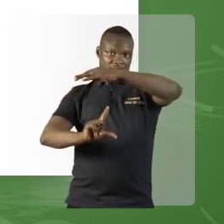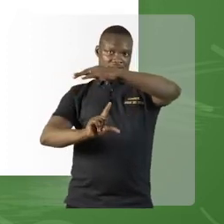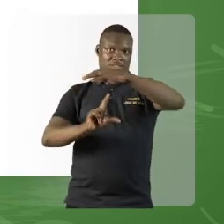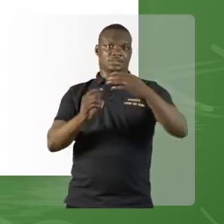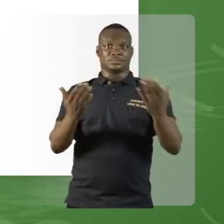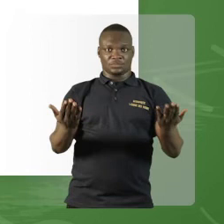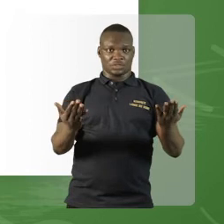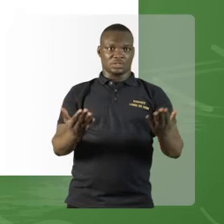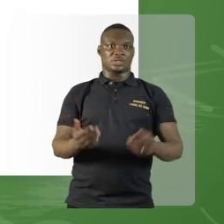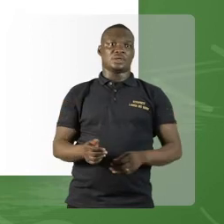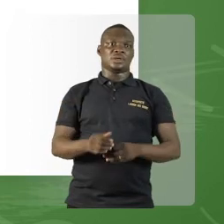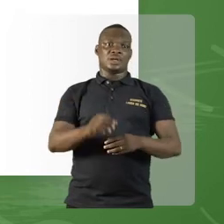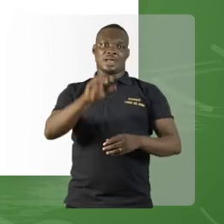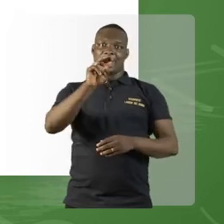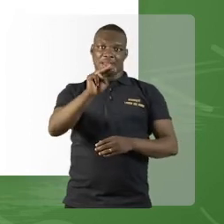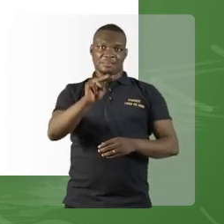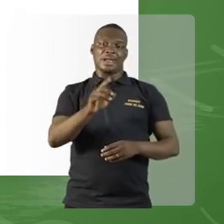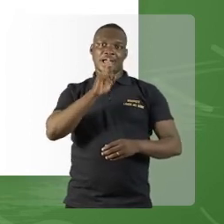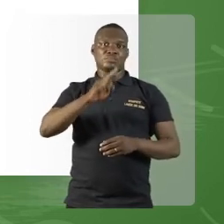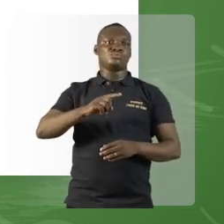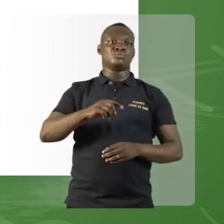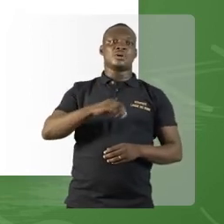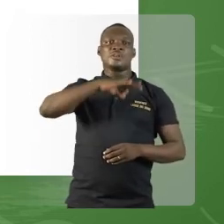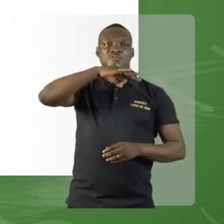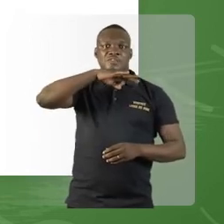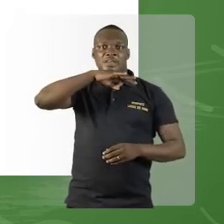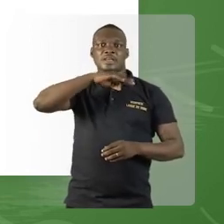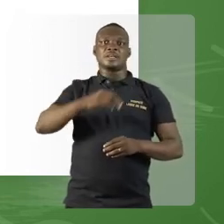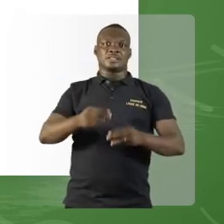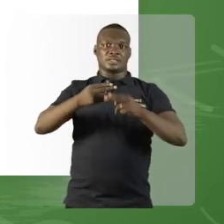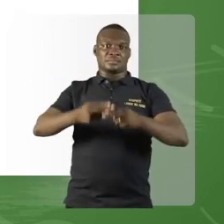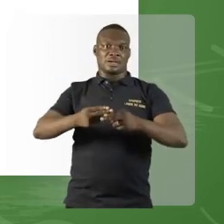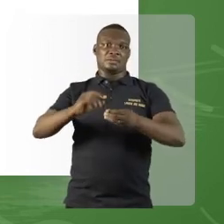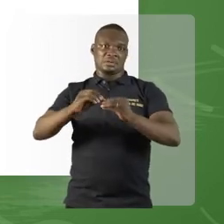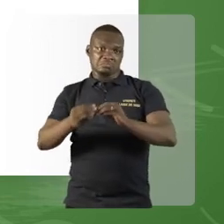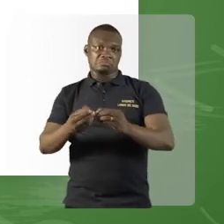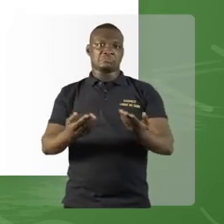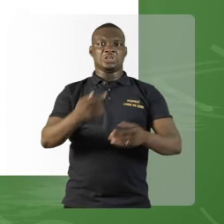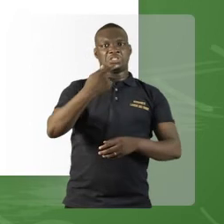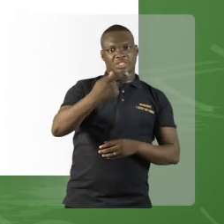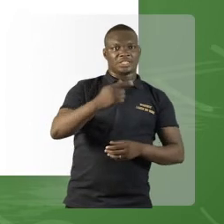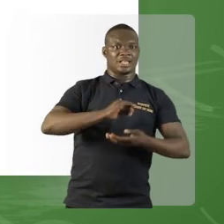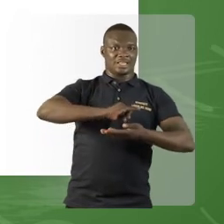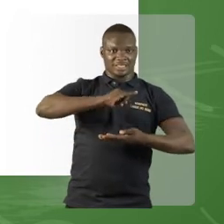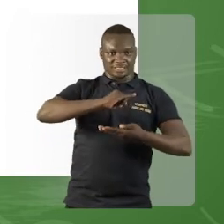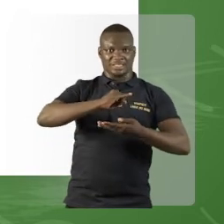M étant la masse des masses marquées, G le champ de pesanteur, l'intensité du champ